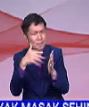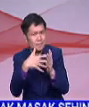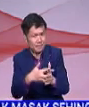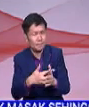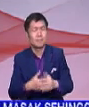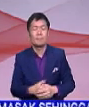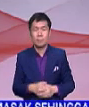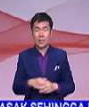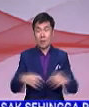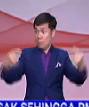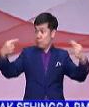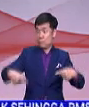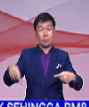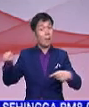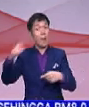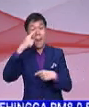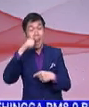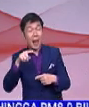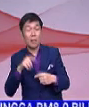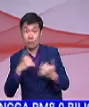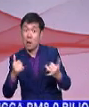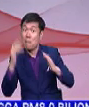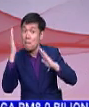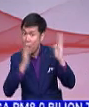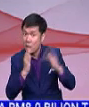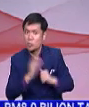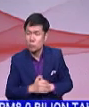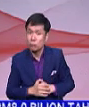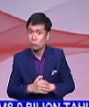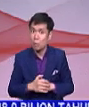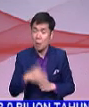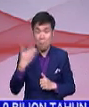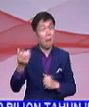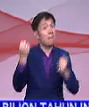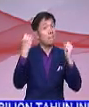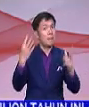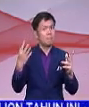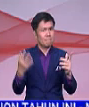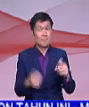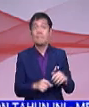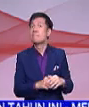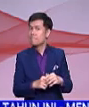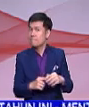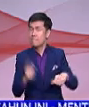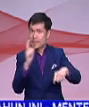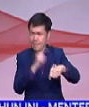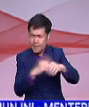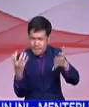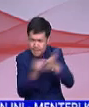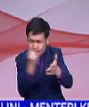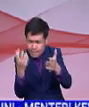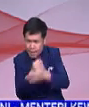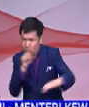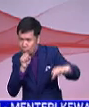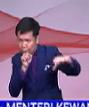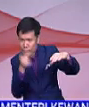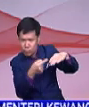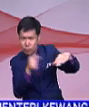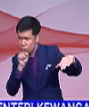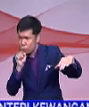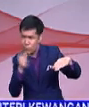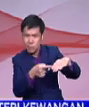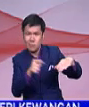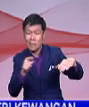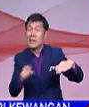Dengan Thailand, pasukan Malaysia harus mencipta banyak peluang untuk jaringkan gol. Sambil itu, kalau mereka tengah